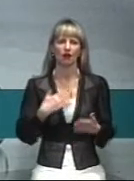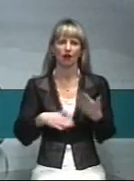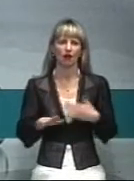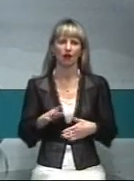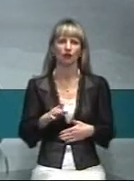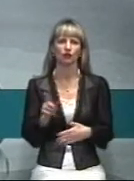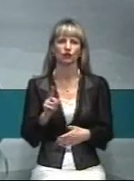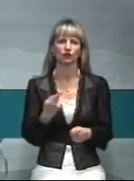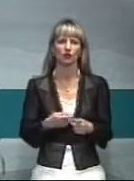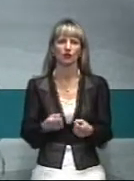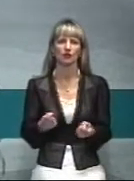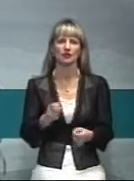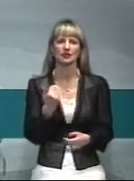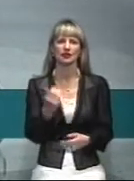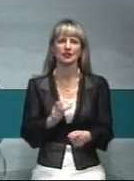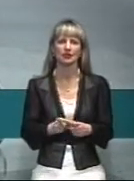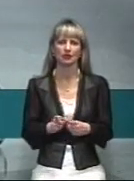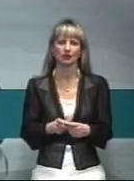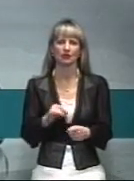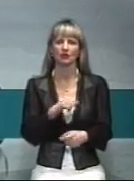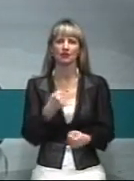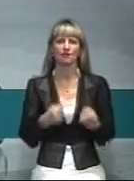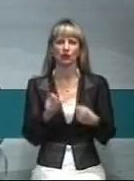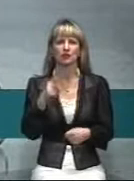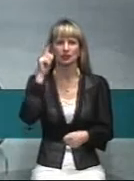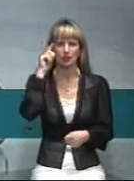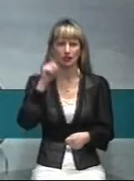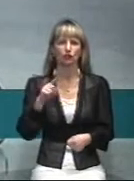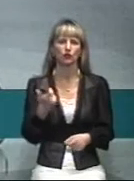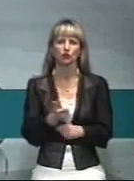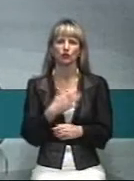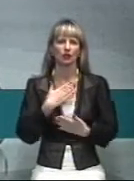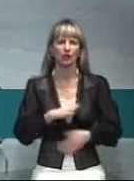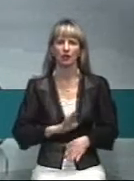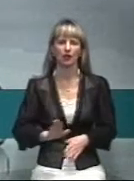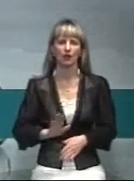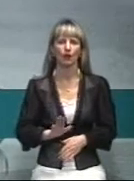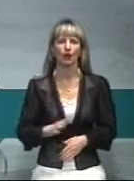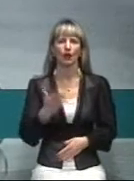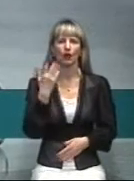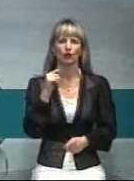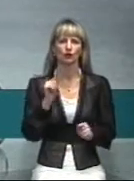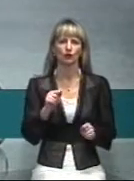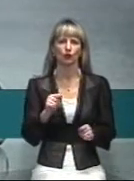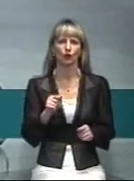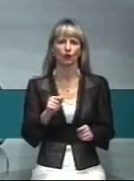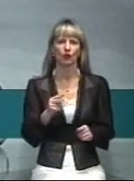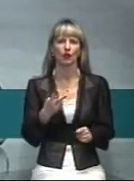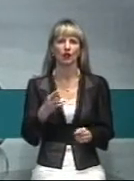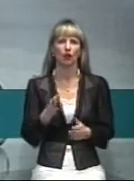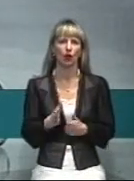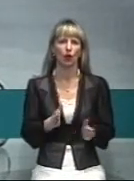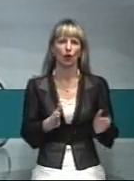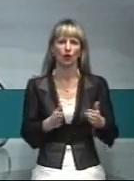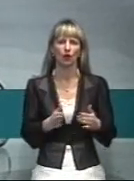дуже з їхніх слів, да, і сам водій сам знає, що дуже неприємно, коли тобі на обгін йде автомобіль, який